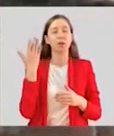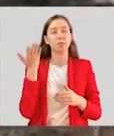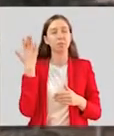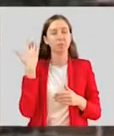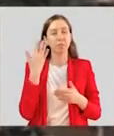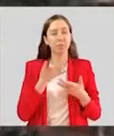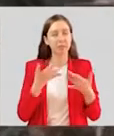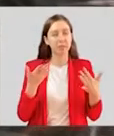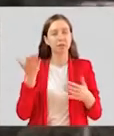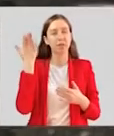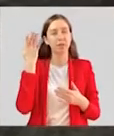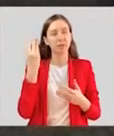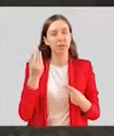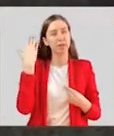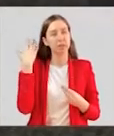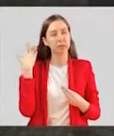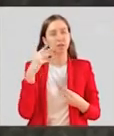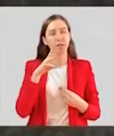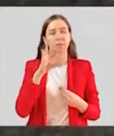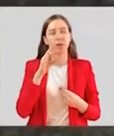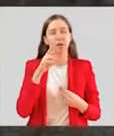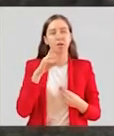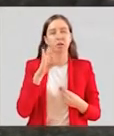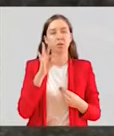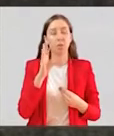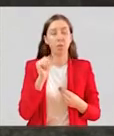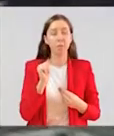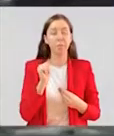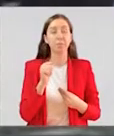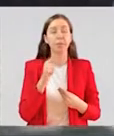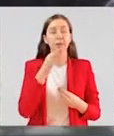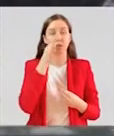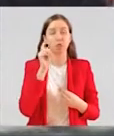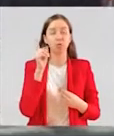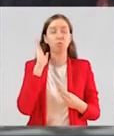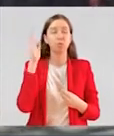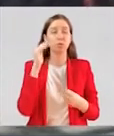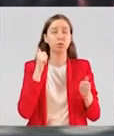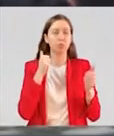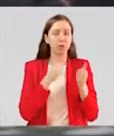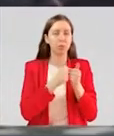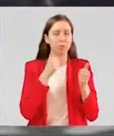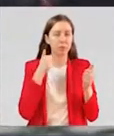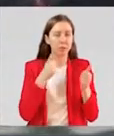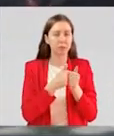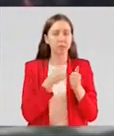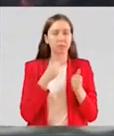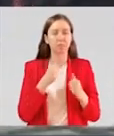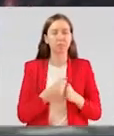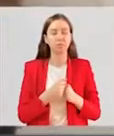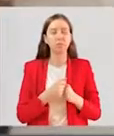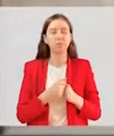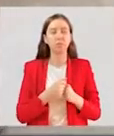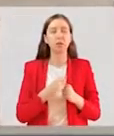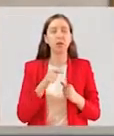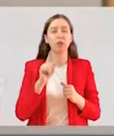Несколько дней назад съезд Народного фронта Молдовы объявил о своем намерении добиваться вхождения в создаваемую по их требованию Румынскую